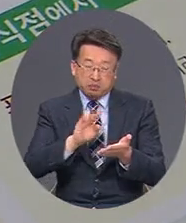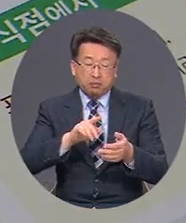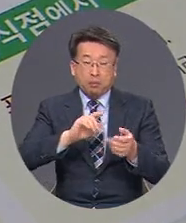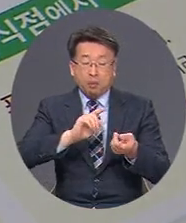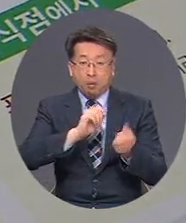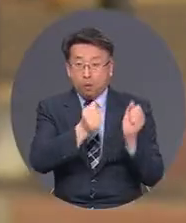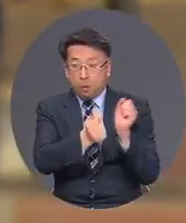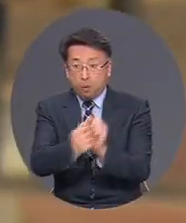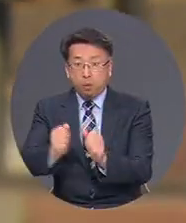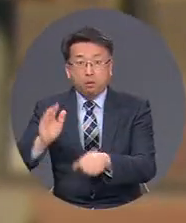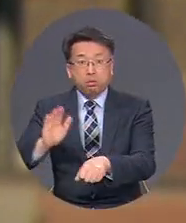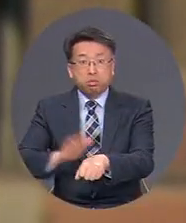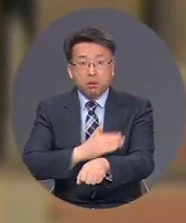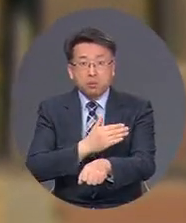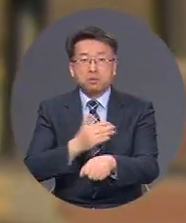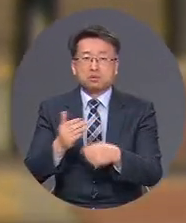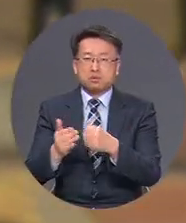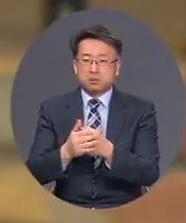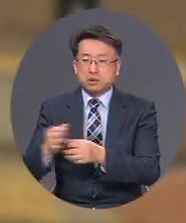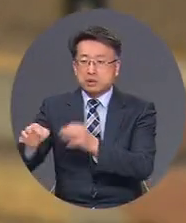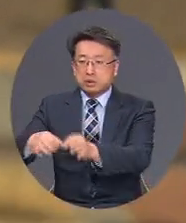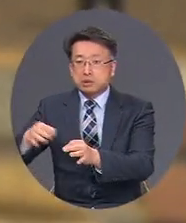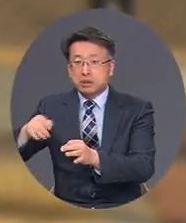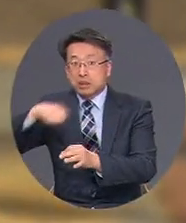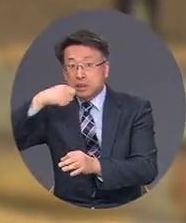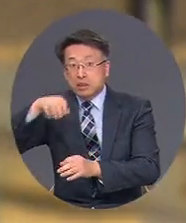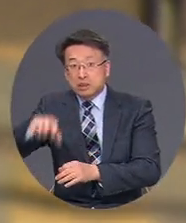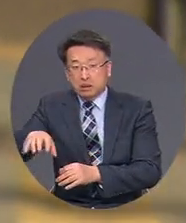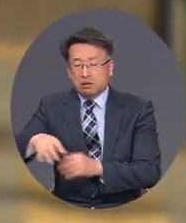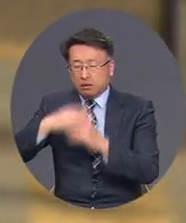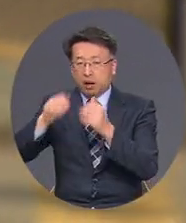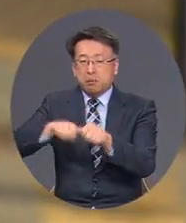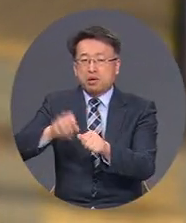폭탄을 안겨주는 상황에 놓였습니다. MBC 뉴스 정영민입니다.